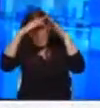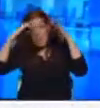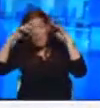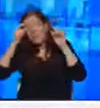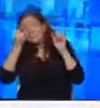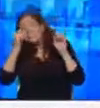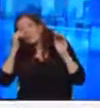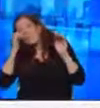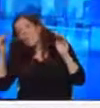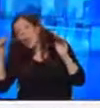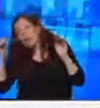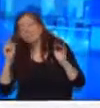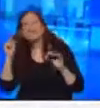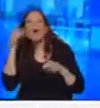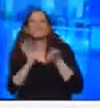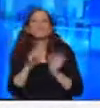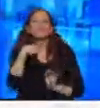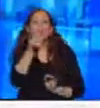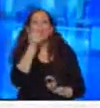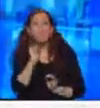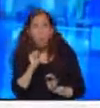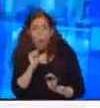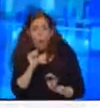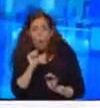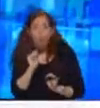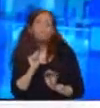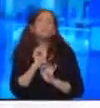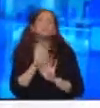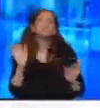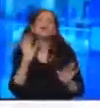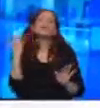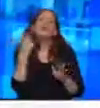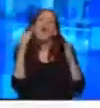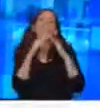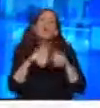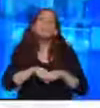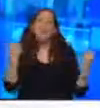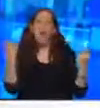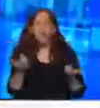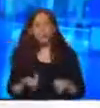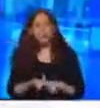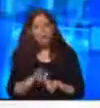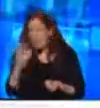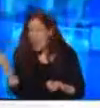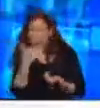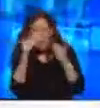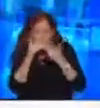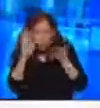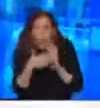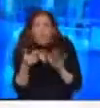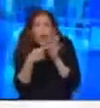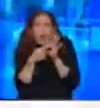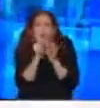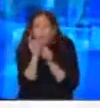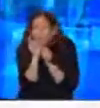לאדמות המדינה. והשופטת אמרה אתמול, הסירה את המסכה סופית מפניה ואמרה, את כל הבית הזה צריך להרוס. את כל הבית כולו, בגלל אותו